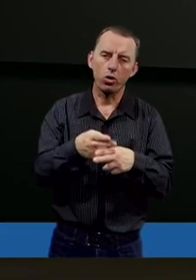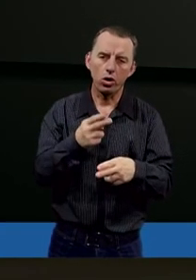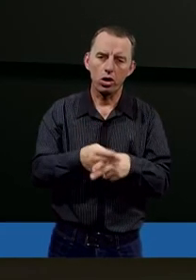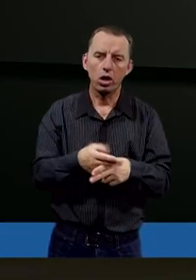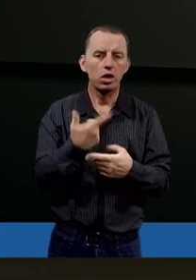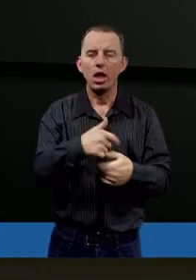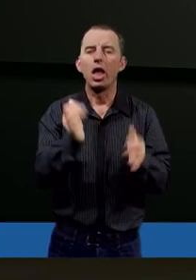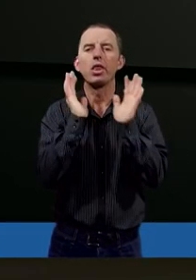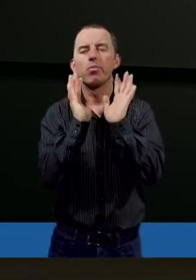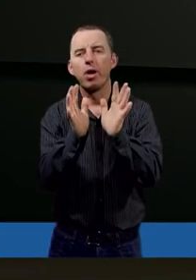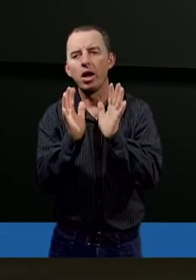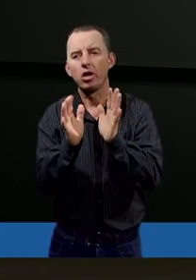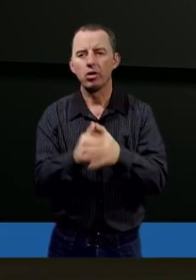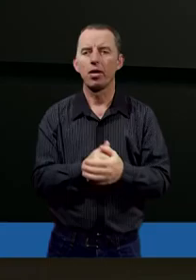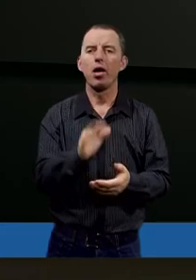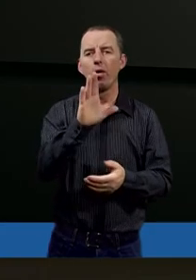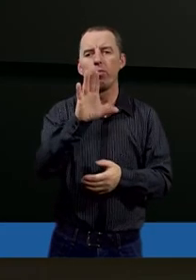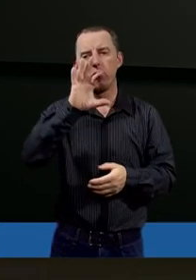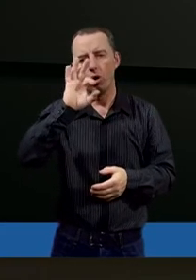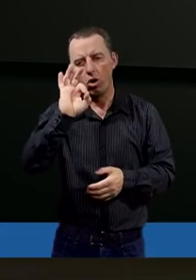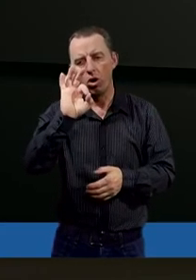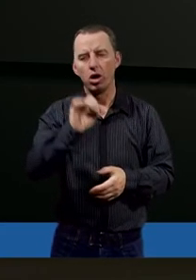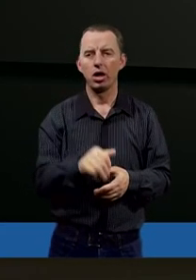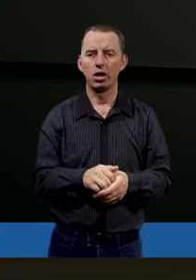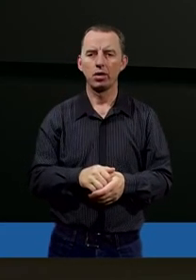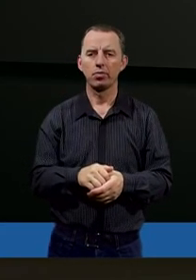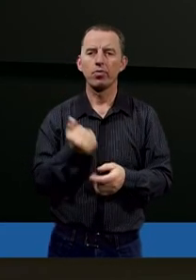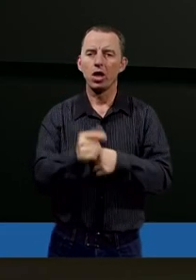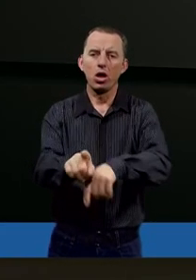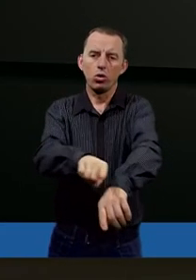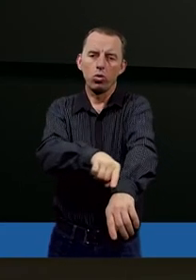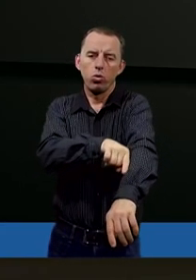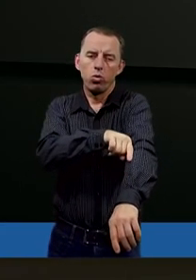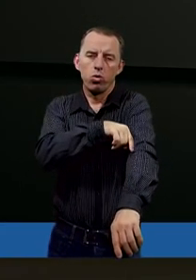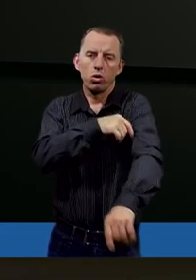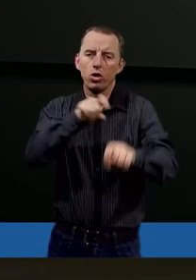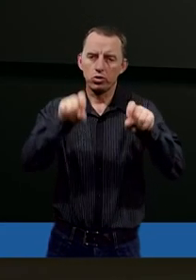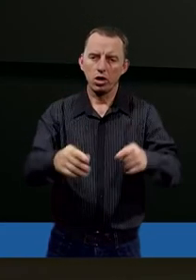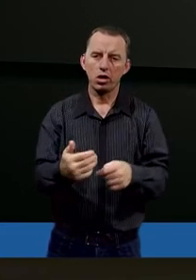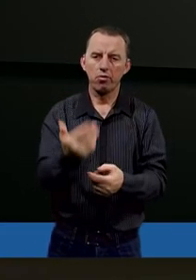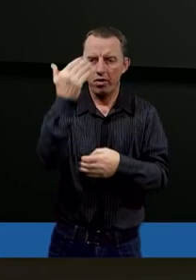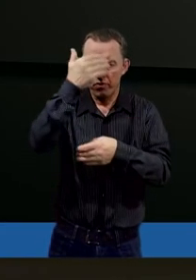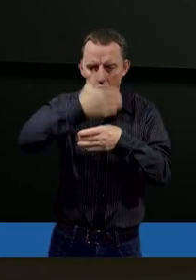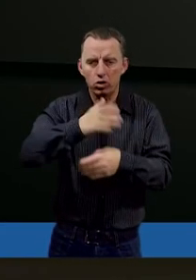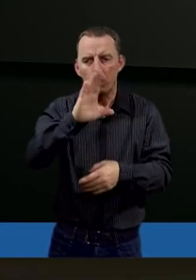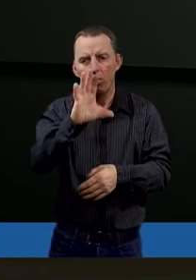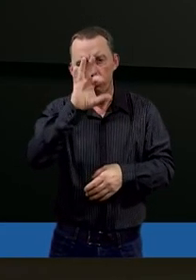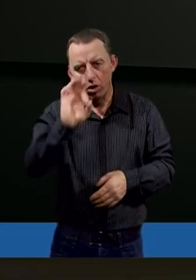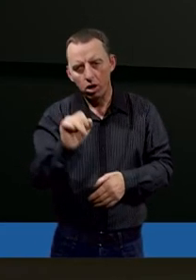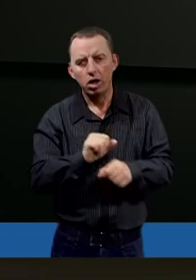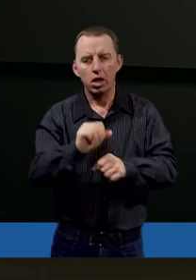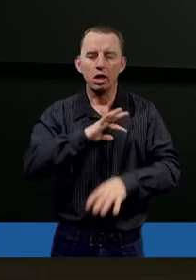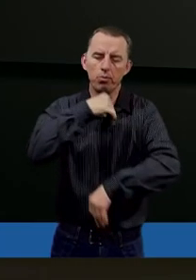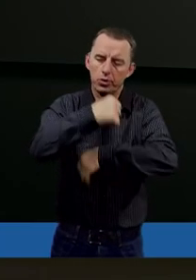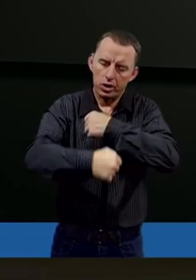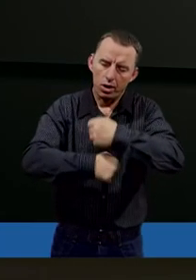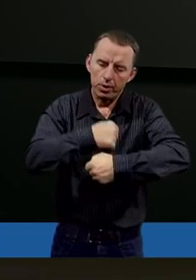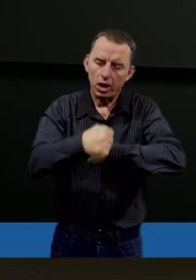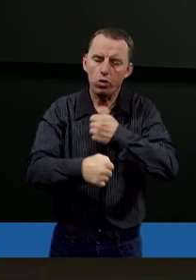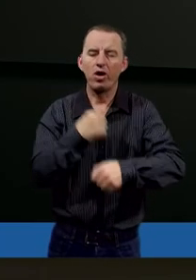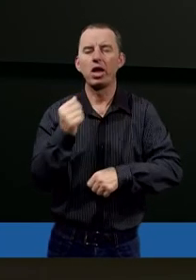nie dbaliśmy, bo za długo siedzimy w nocy, bo jesteśmy